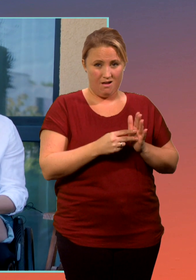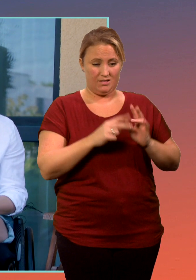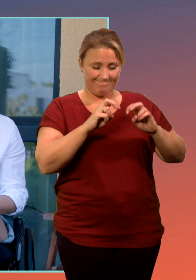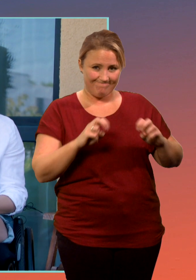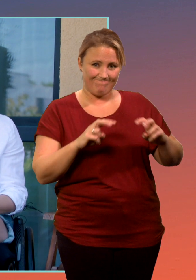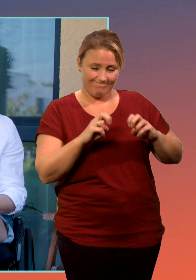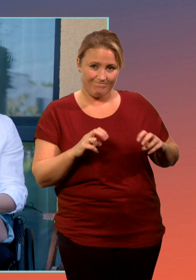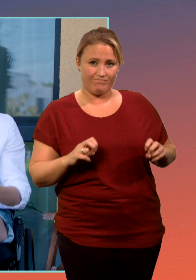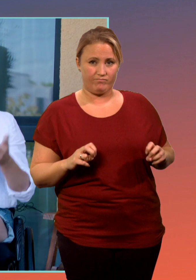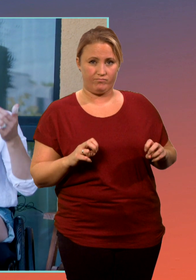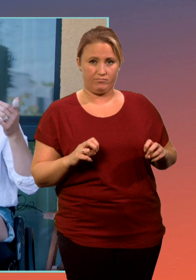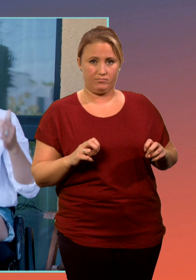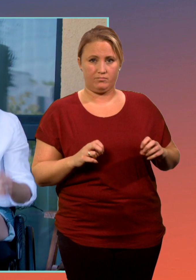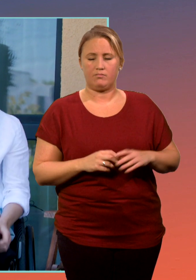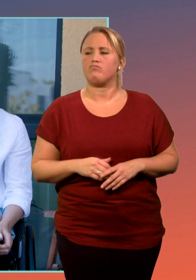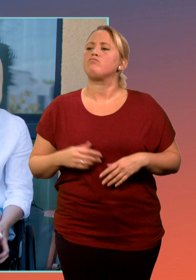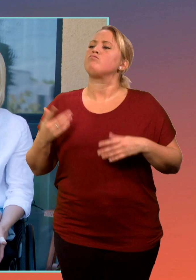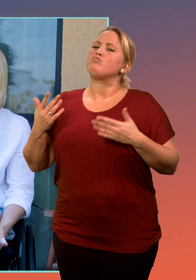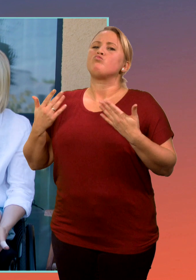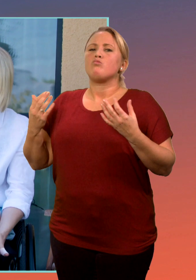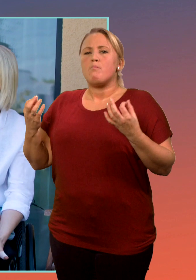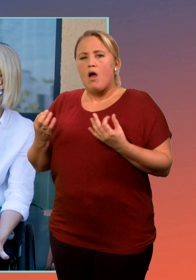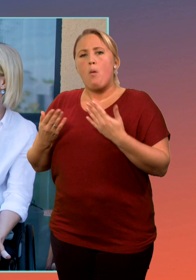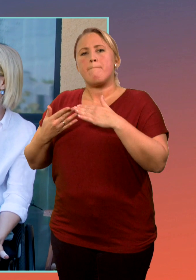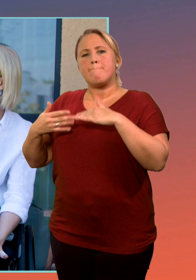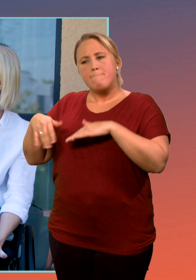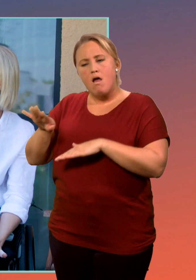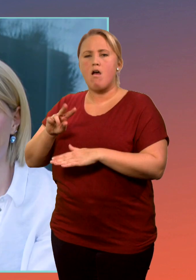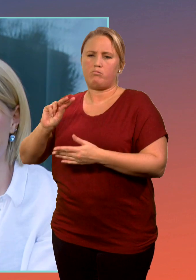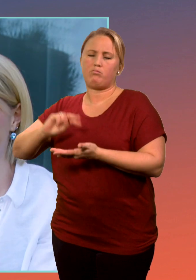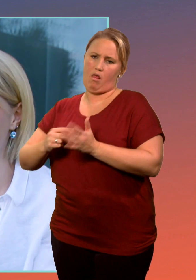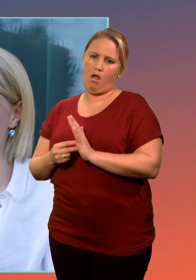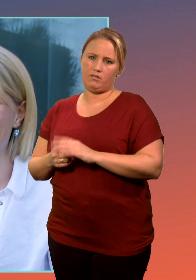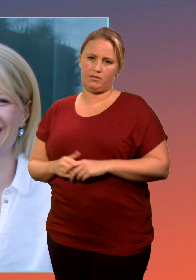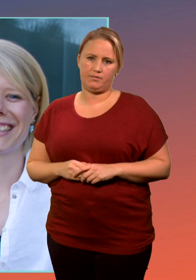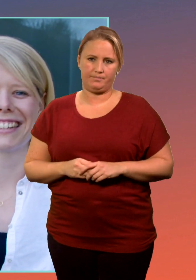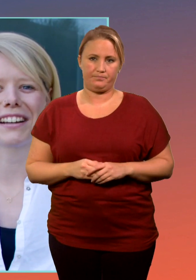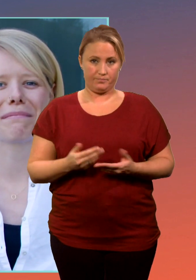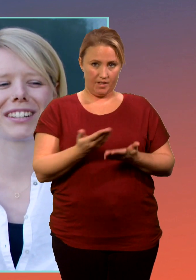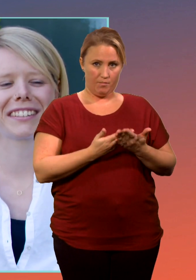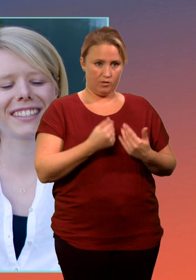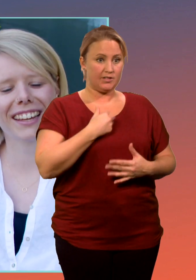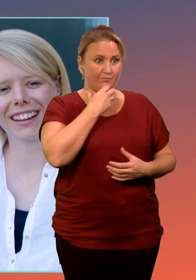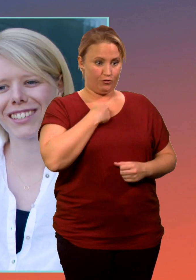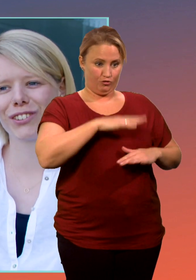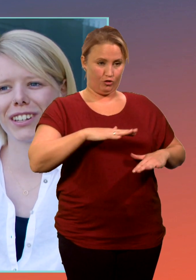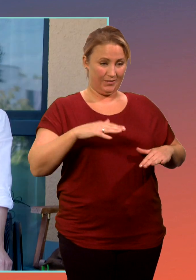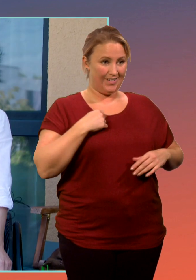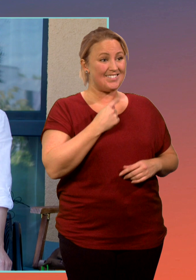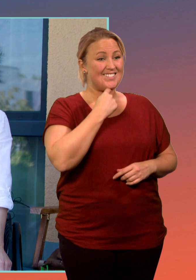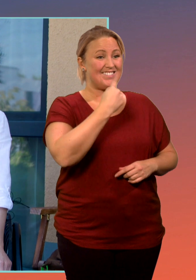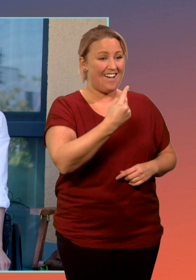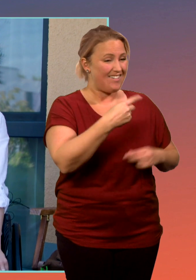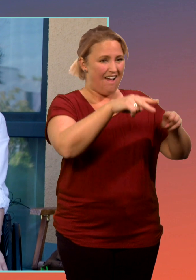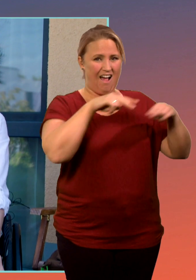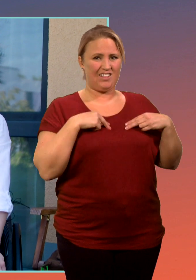so. Und es bedarf einfach ein bisschen mehr Planung. Wenn ich sage, dass ich Kinder haben möchte, sind die Reaktionen